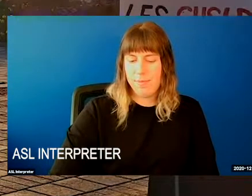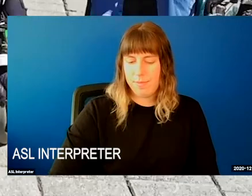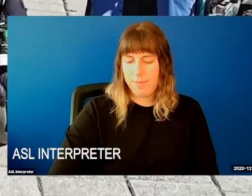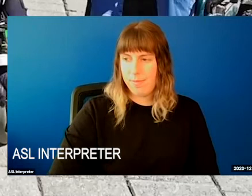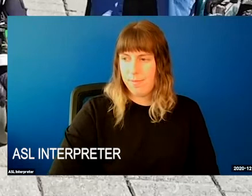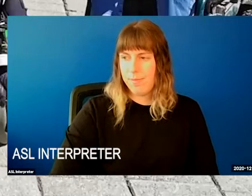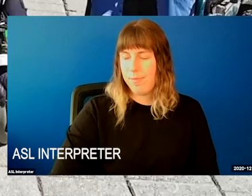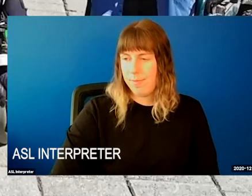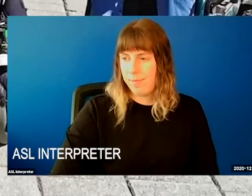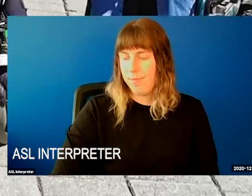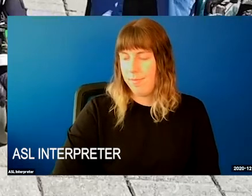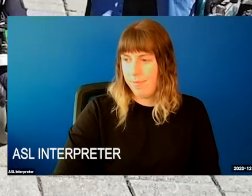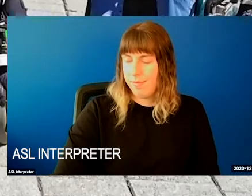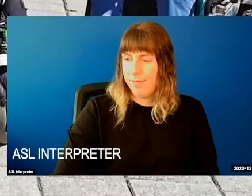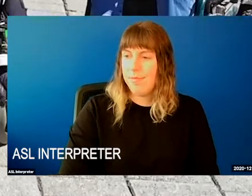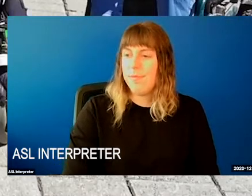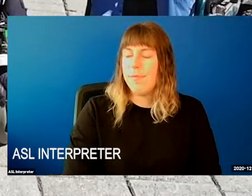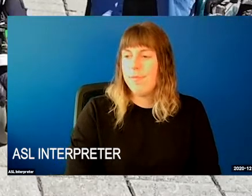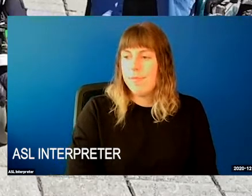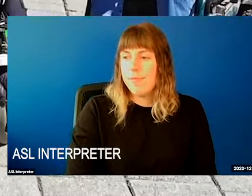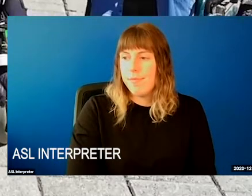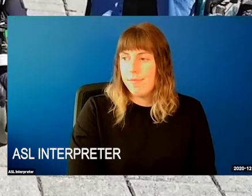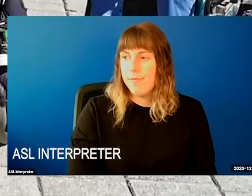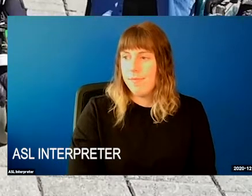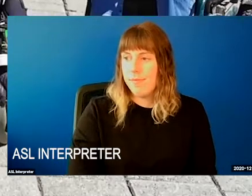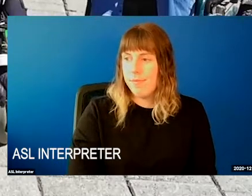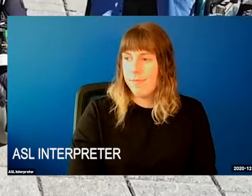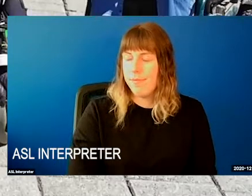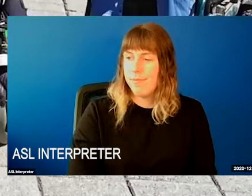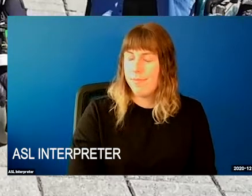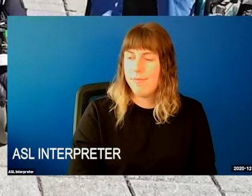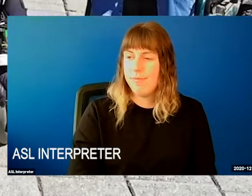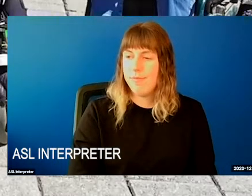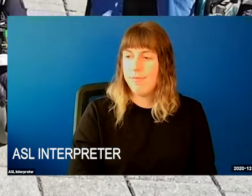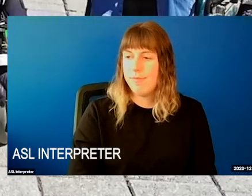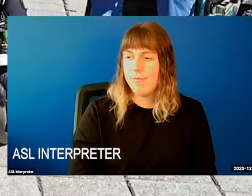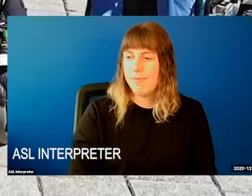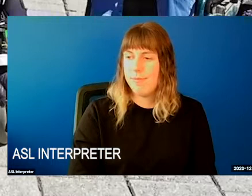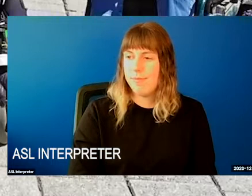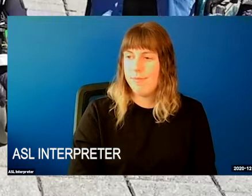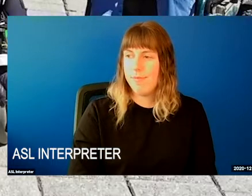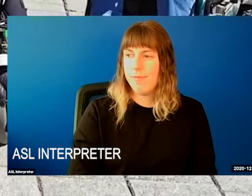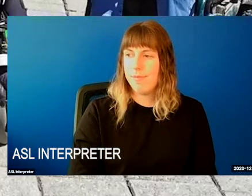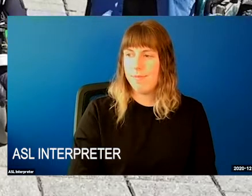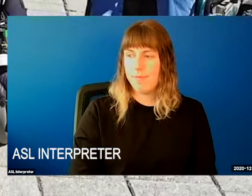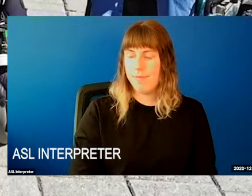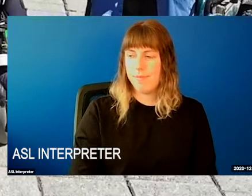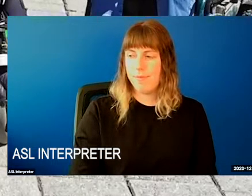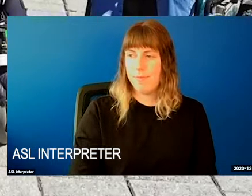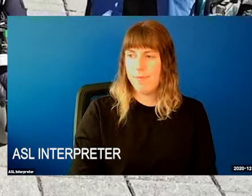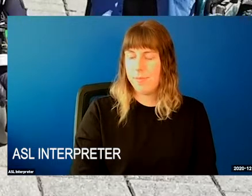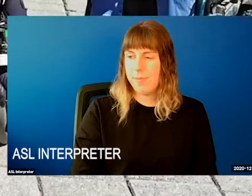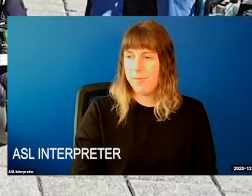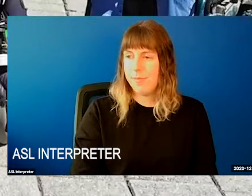les conclusions. Pour moi, ça a été une expérience vraiment extraordinaire de vivre justement